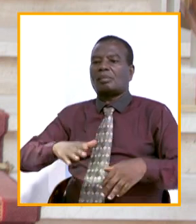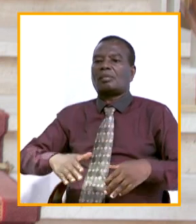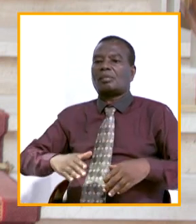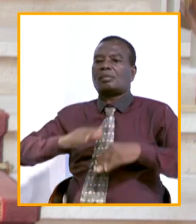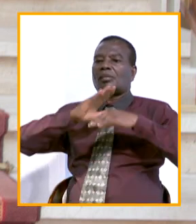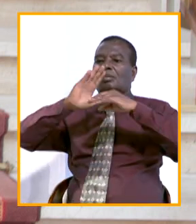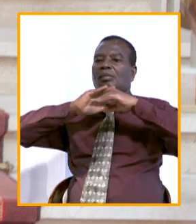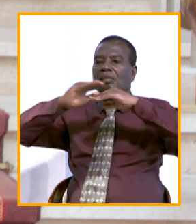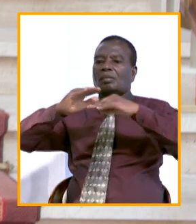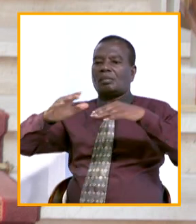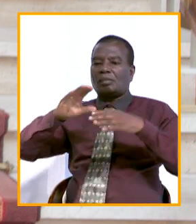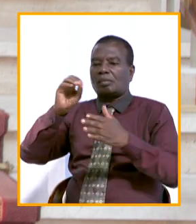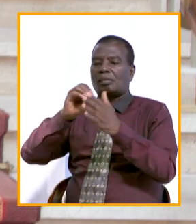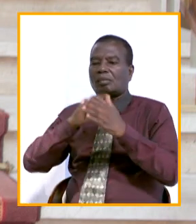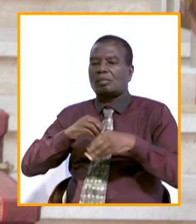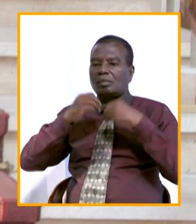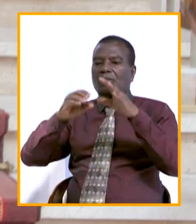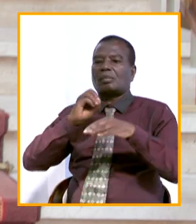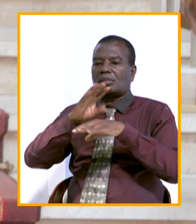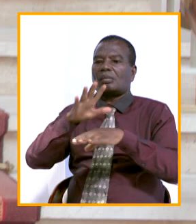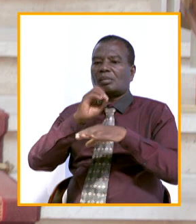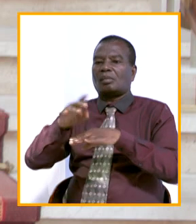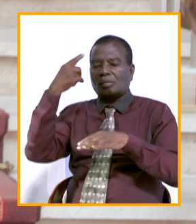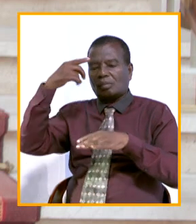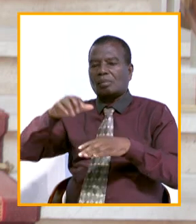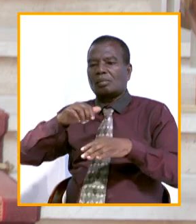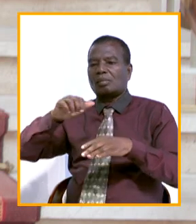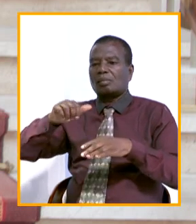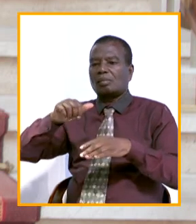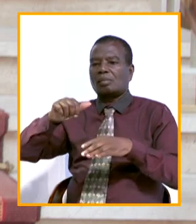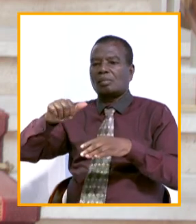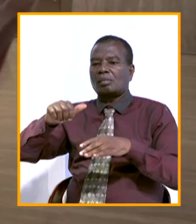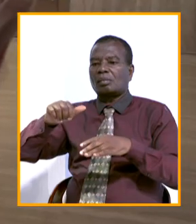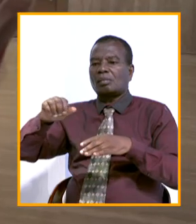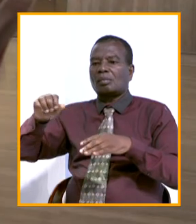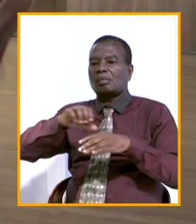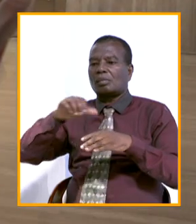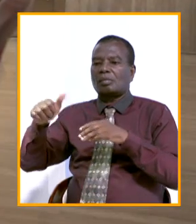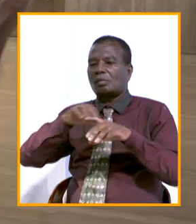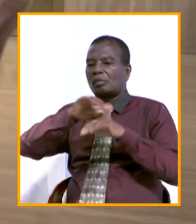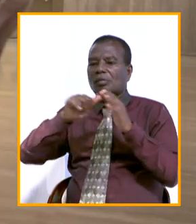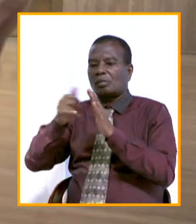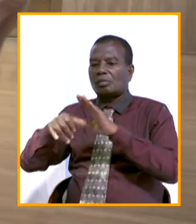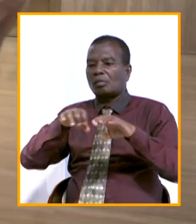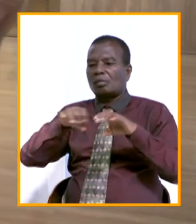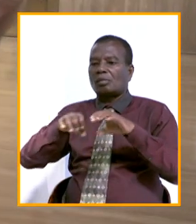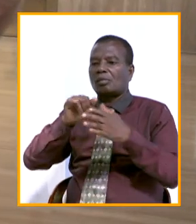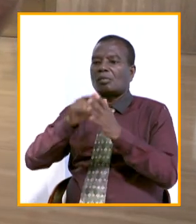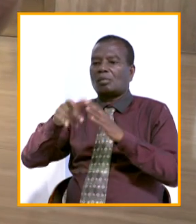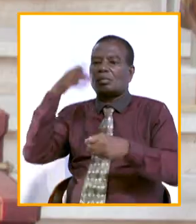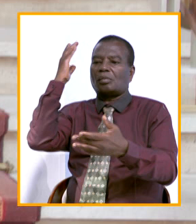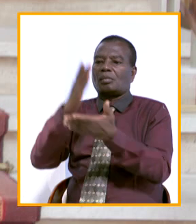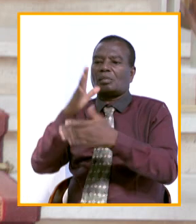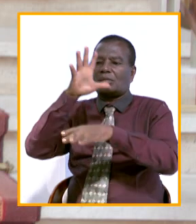satisfaisants obtenus, a donné des instructions pour que les auteurs de ces attaques soient arrêtés et traduits devant la